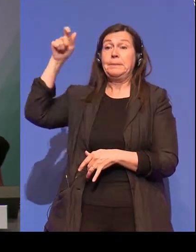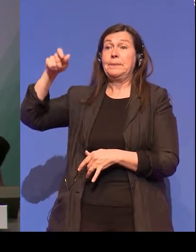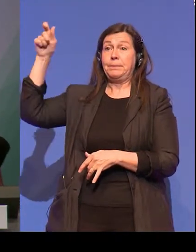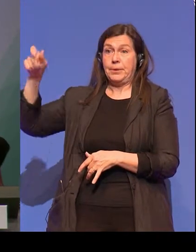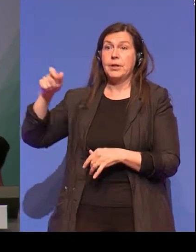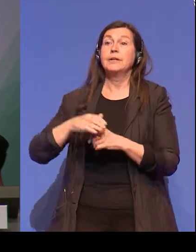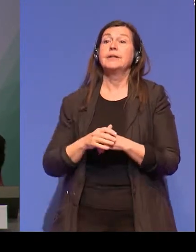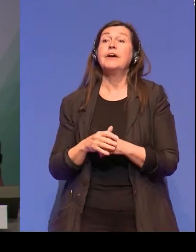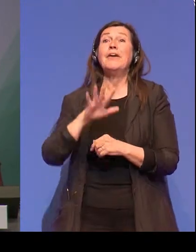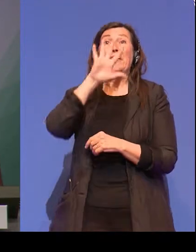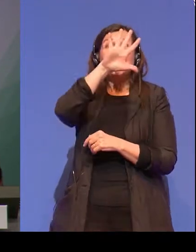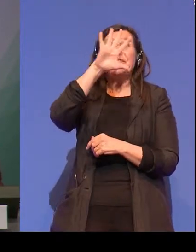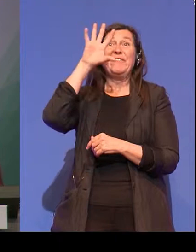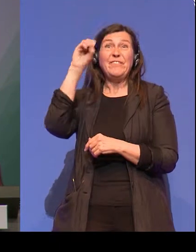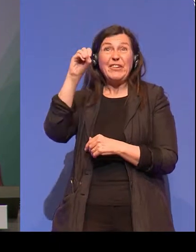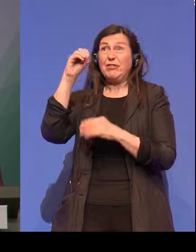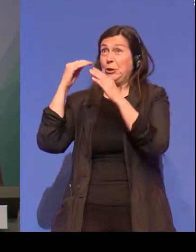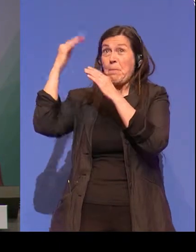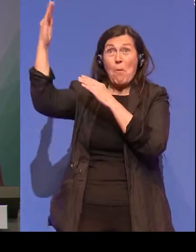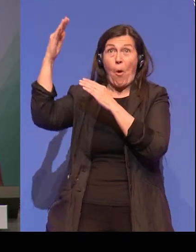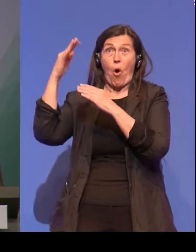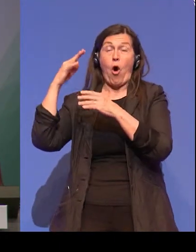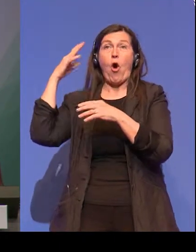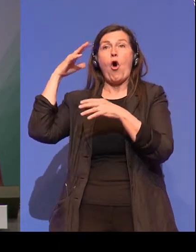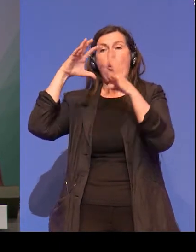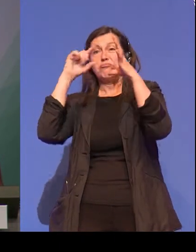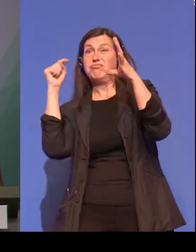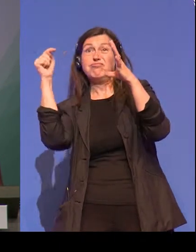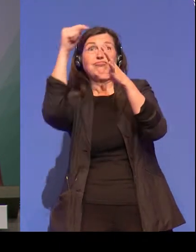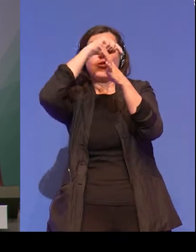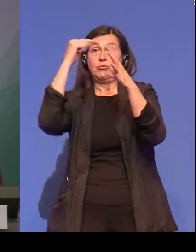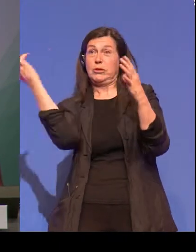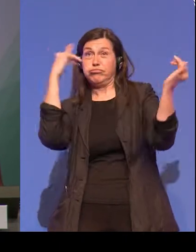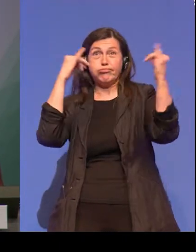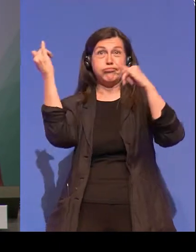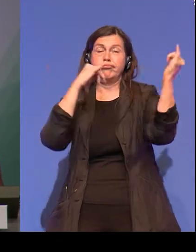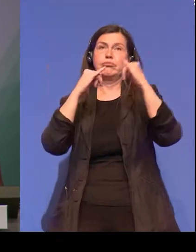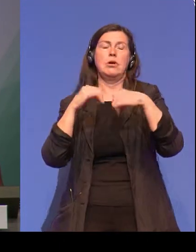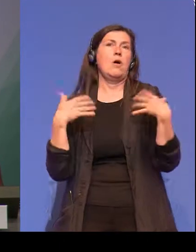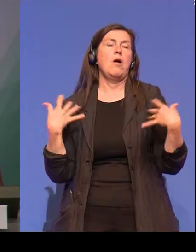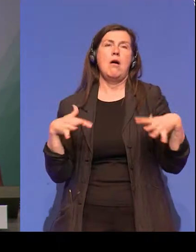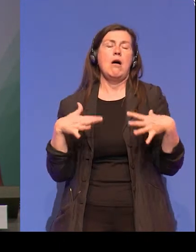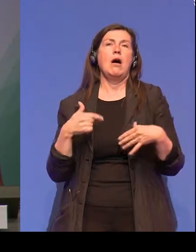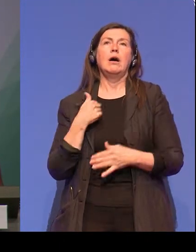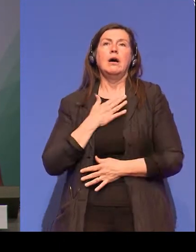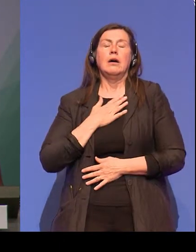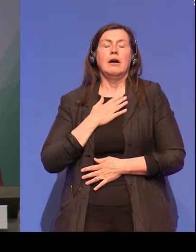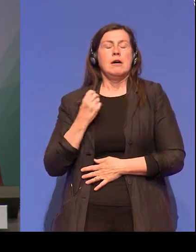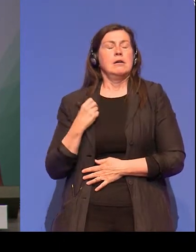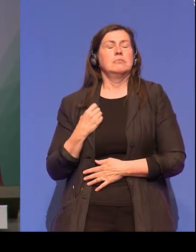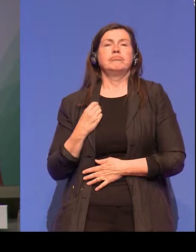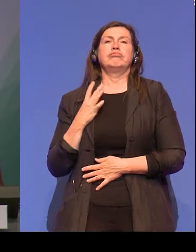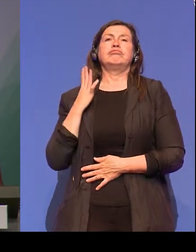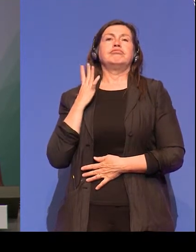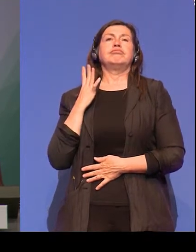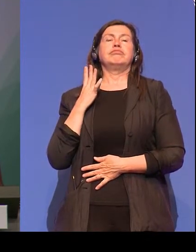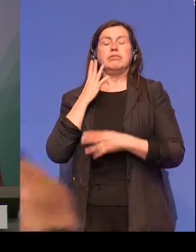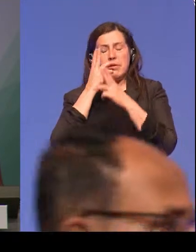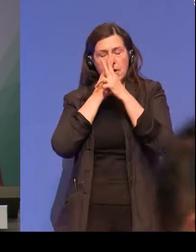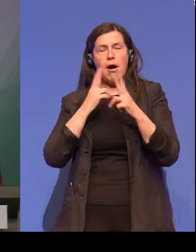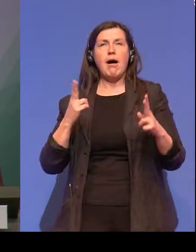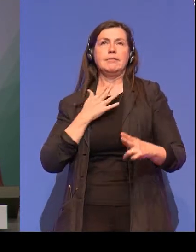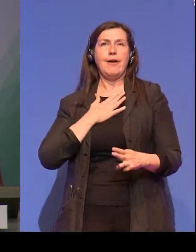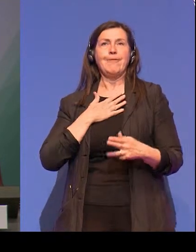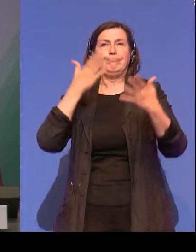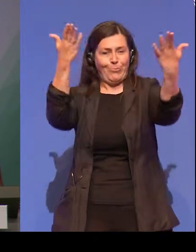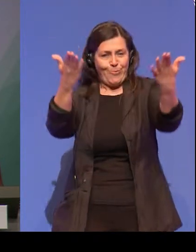chiffres impressionnants. C'est un grand honneur pour la Suisse de vous recevoir dans ce cadre, dans cette conférence